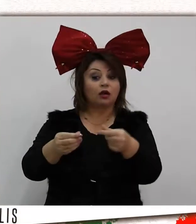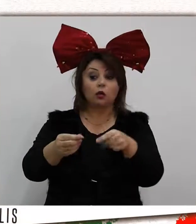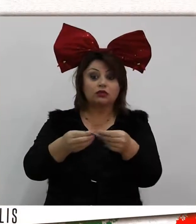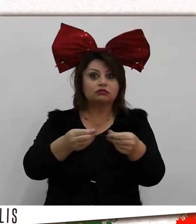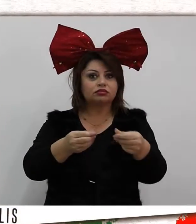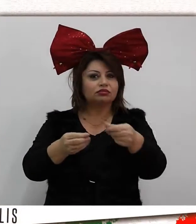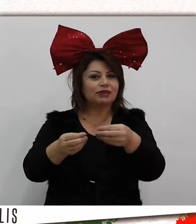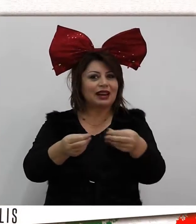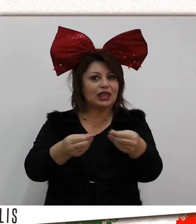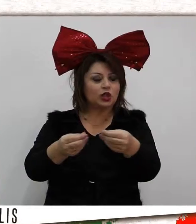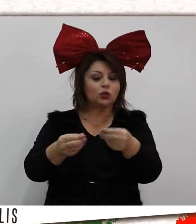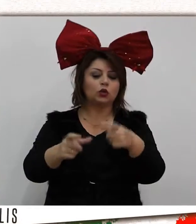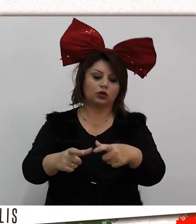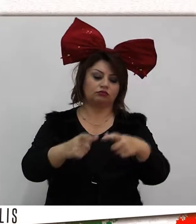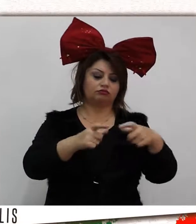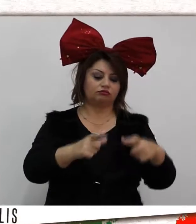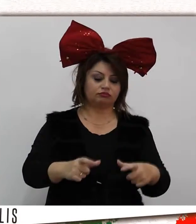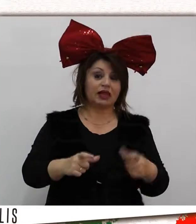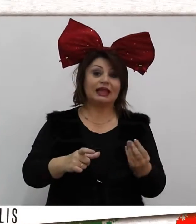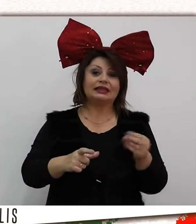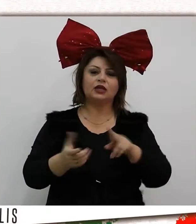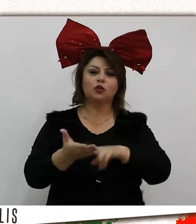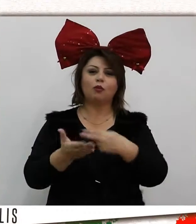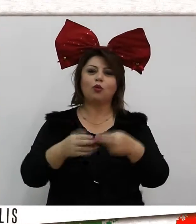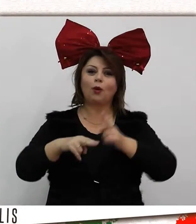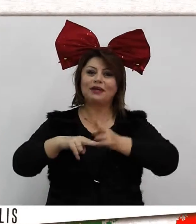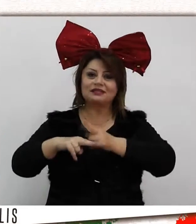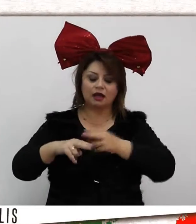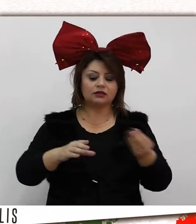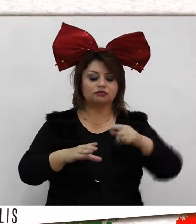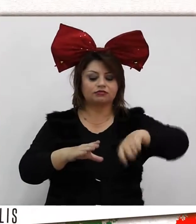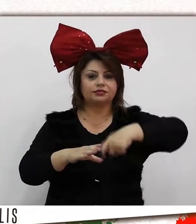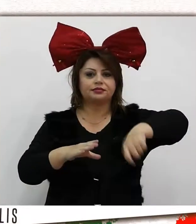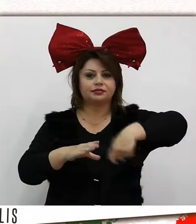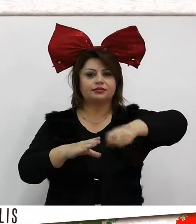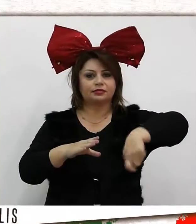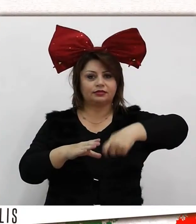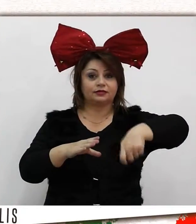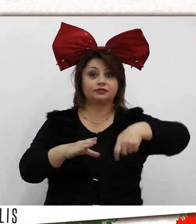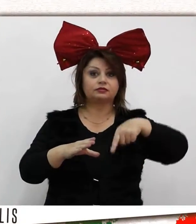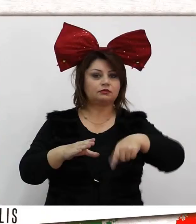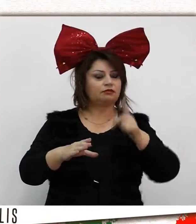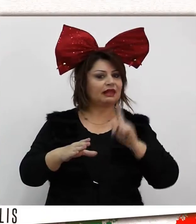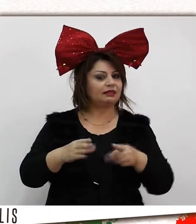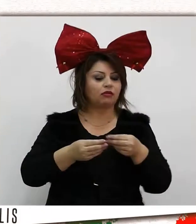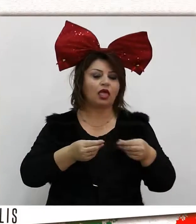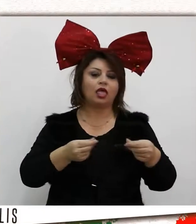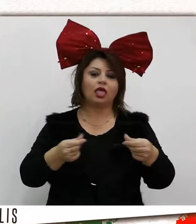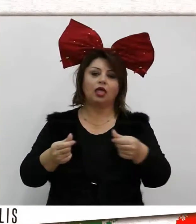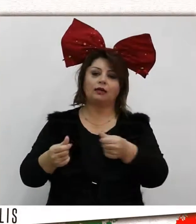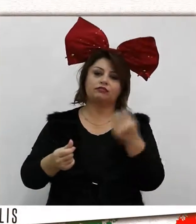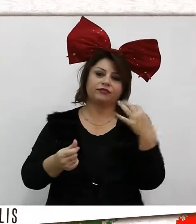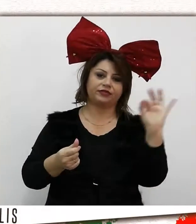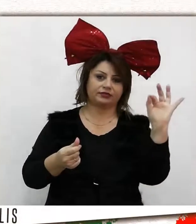appena liquefatto, togliete dal calore ed unite il burro a pezzetti e, mescolando, fatelo amalgamare